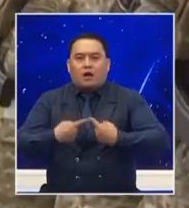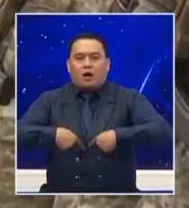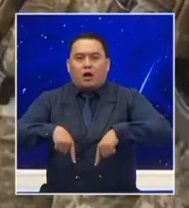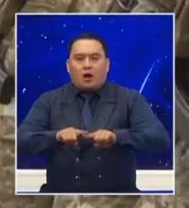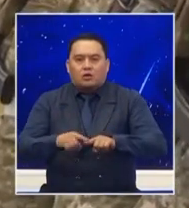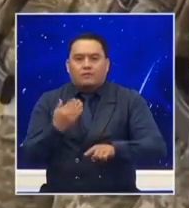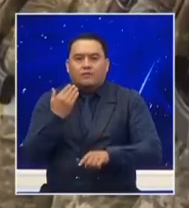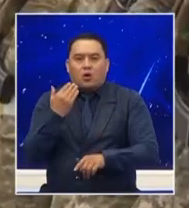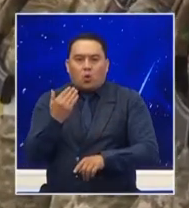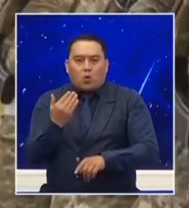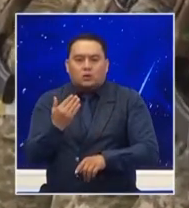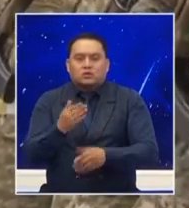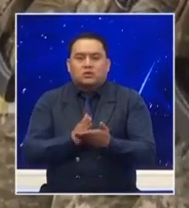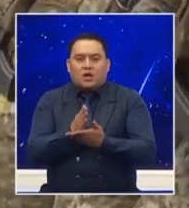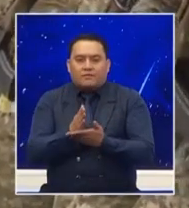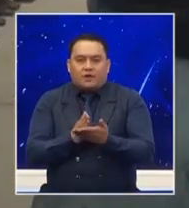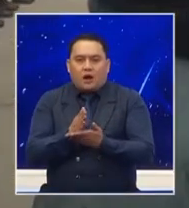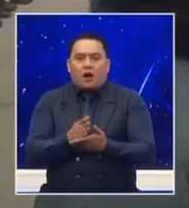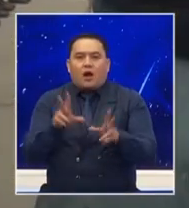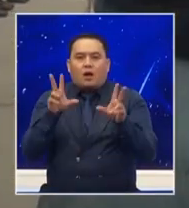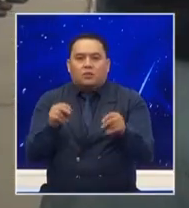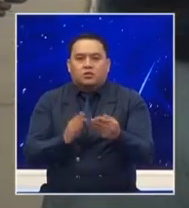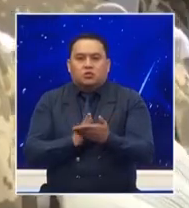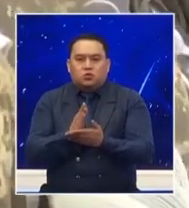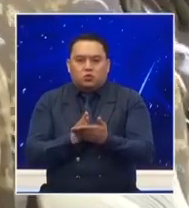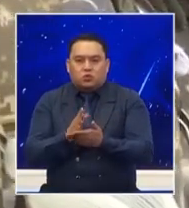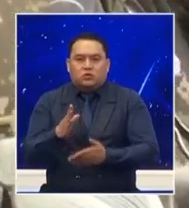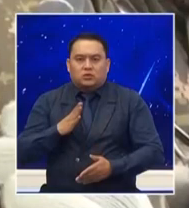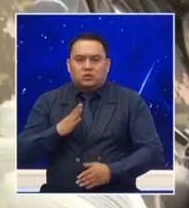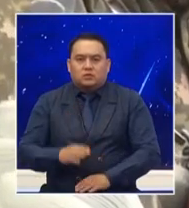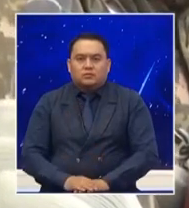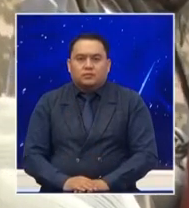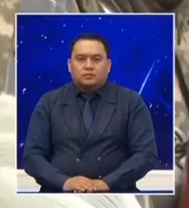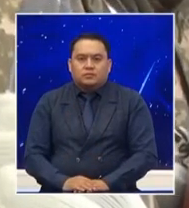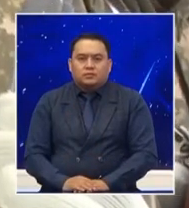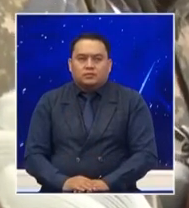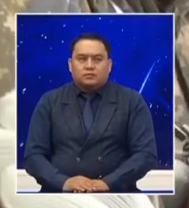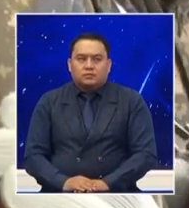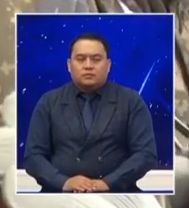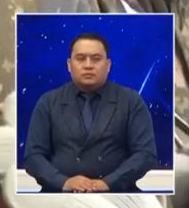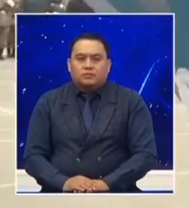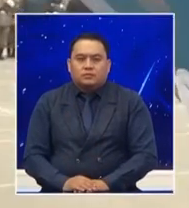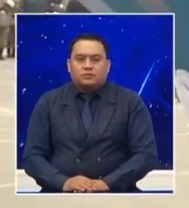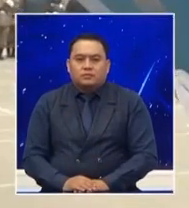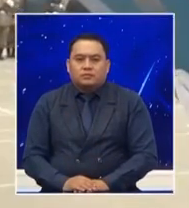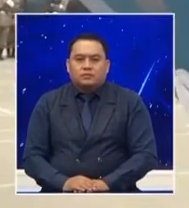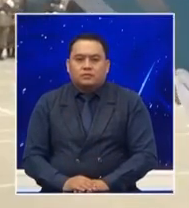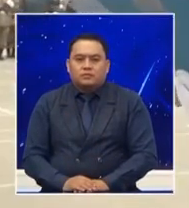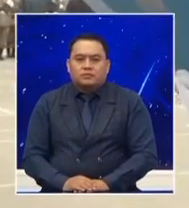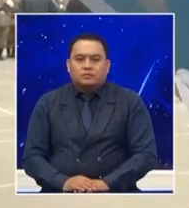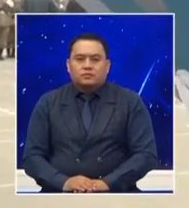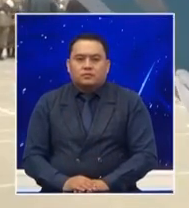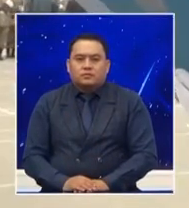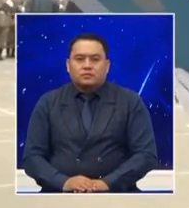сарбаздар отан алдында адал қызмет етуге ант қабылдауда. Я, гражданин Республики Казахстан, Магзум